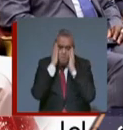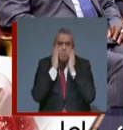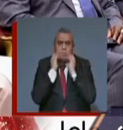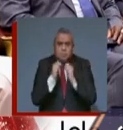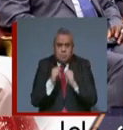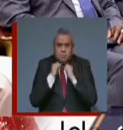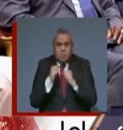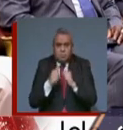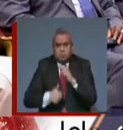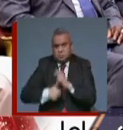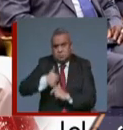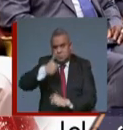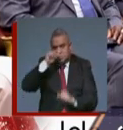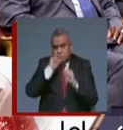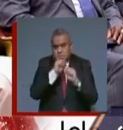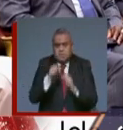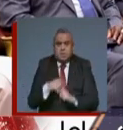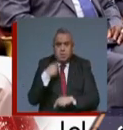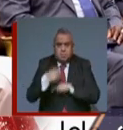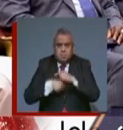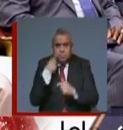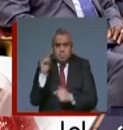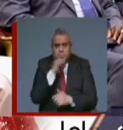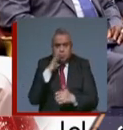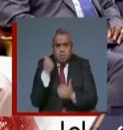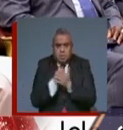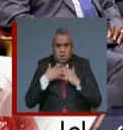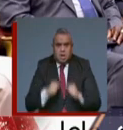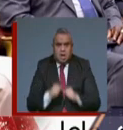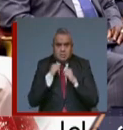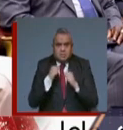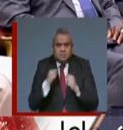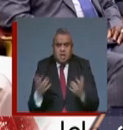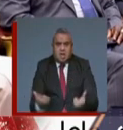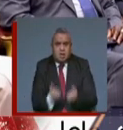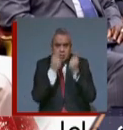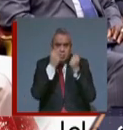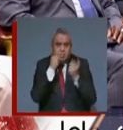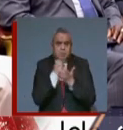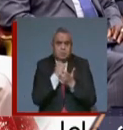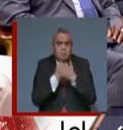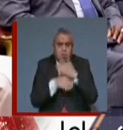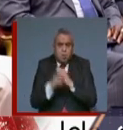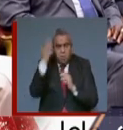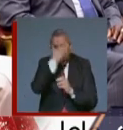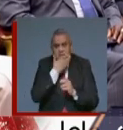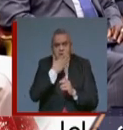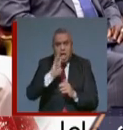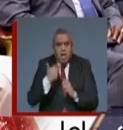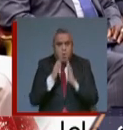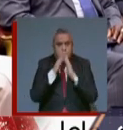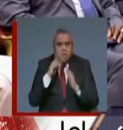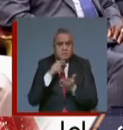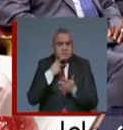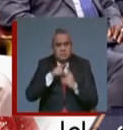الوضع بتاعنا اخباره. اول كان اول حاجه قالها له قال له ان فعلا في طفره في الخدمه الطبيه وفي تحسن في اقتصاديات الصحه